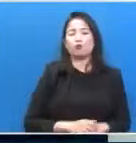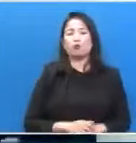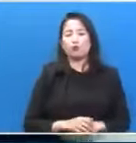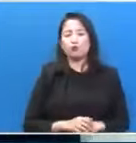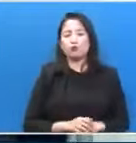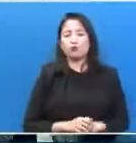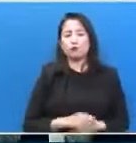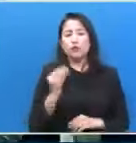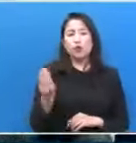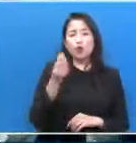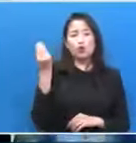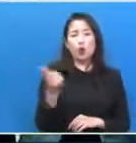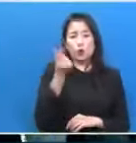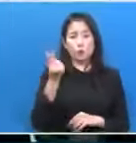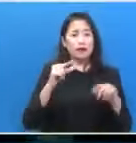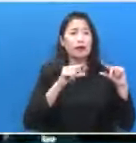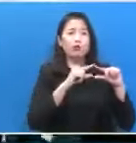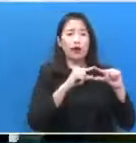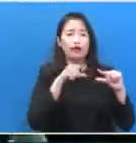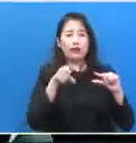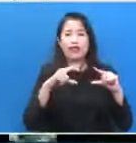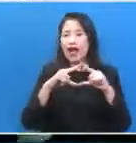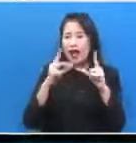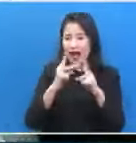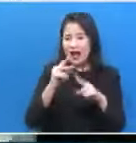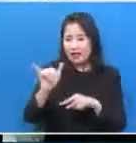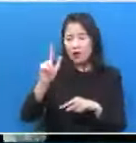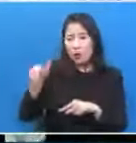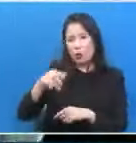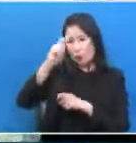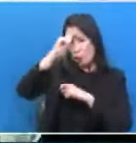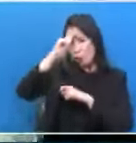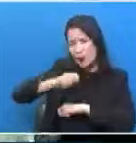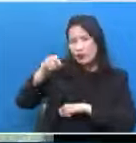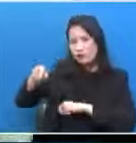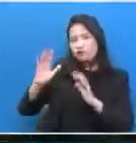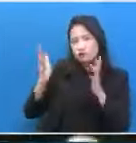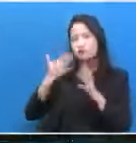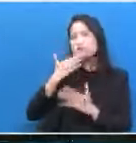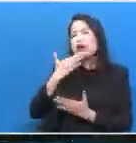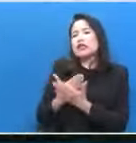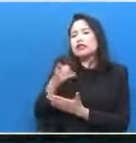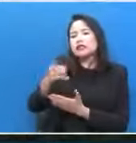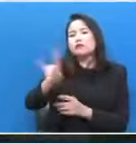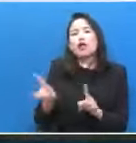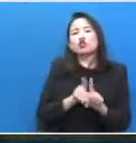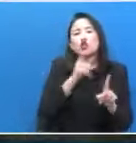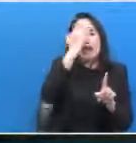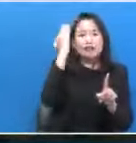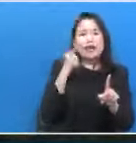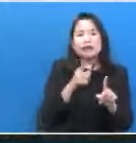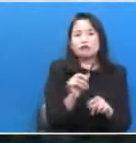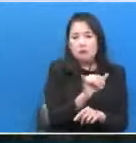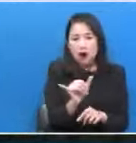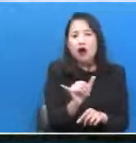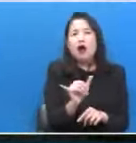Ketua Umum Demokrat Agus Harimurti Yudhoyono mengapresiasi soal namanya masuk daftar bacawapres Ganjar. Namun AHY menegaskan